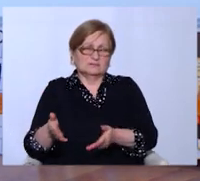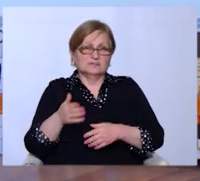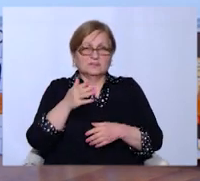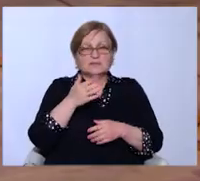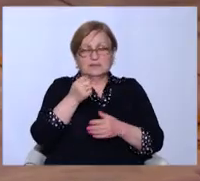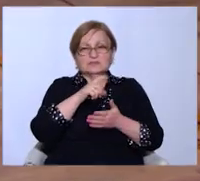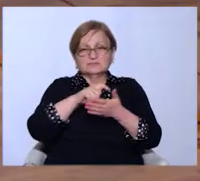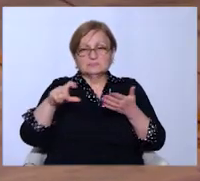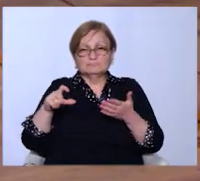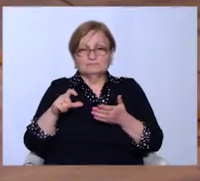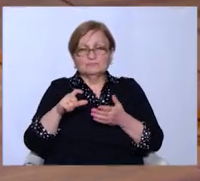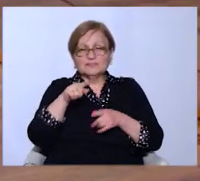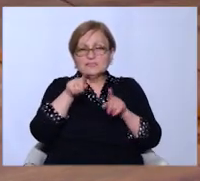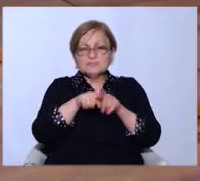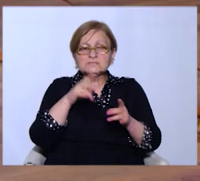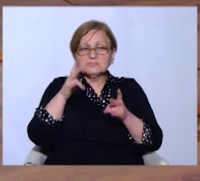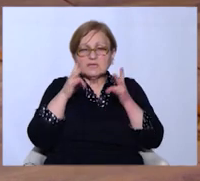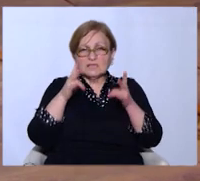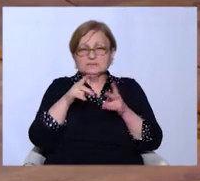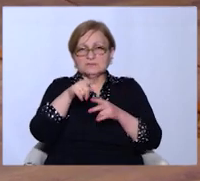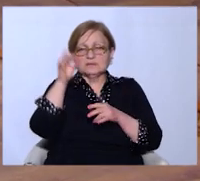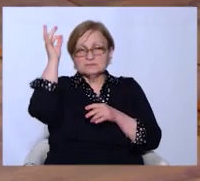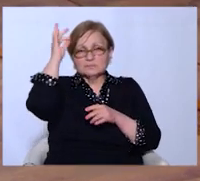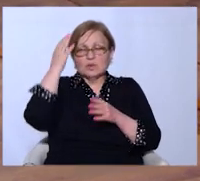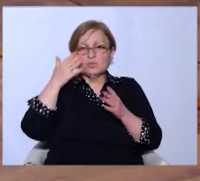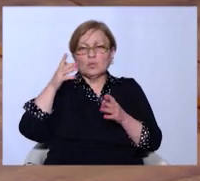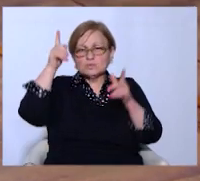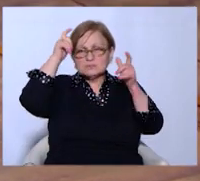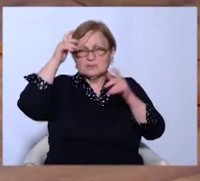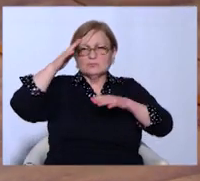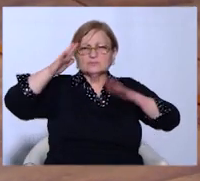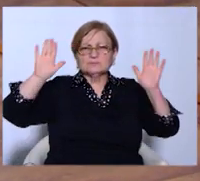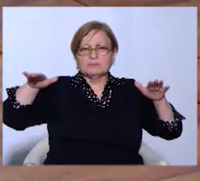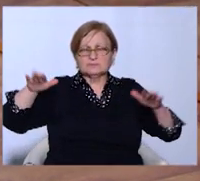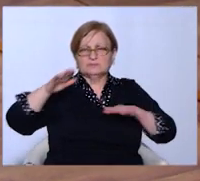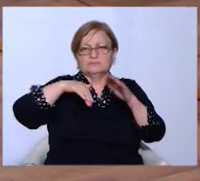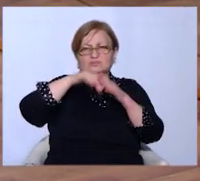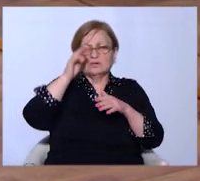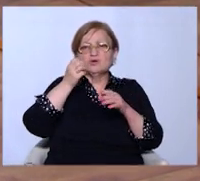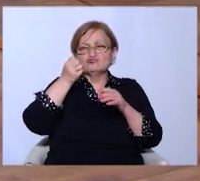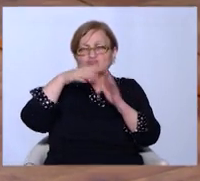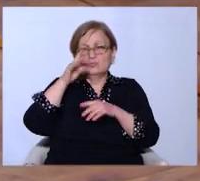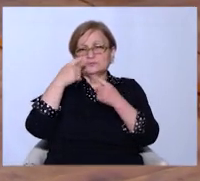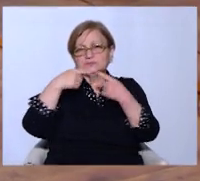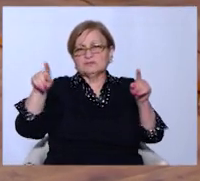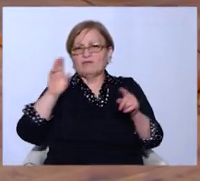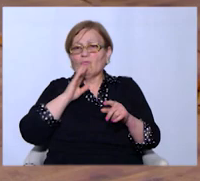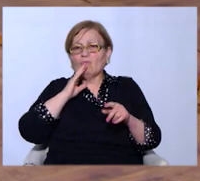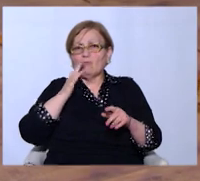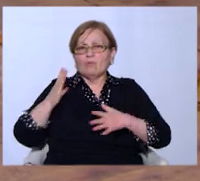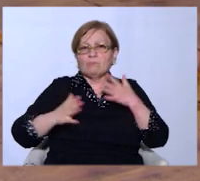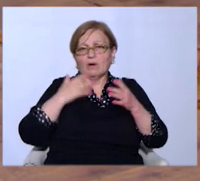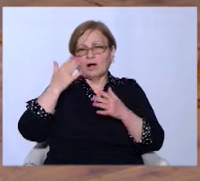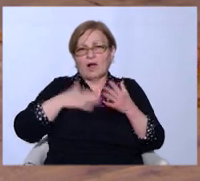წავიკითხოთ შემდეგი სტროფი. ისე ნაზია ეს მოგონება, როგორც დემონის ფრთების შეხება, ჯობს გაიხარონ სხვა გოგონებმა,